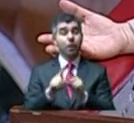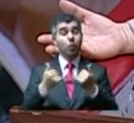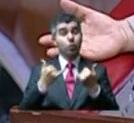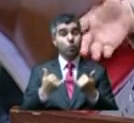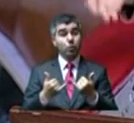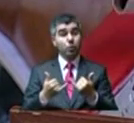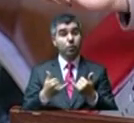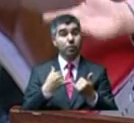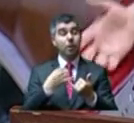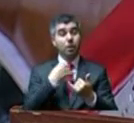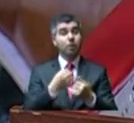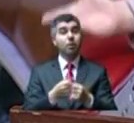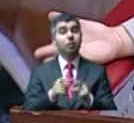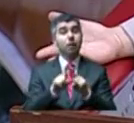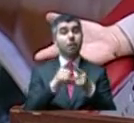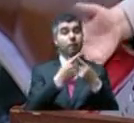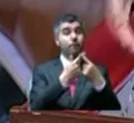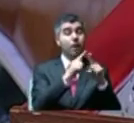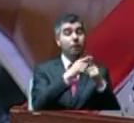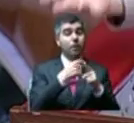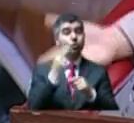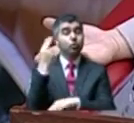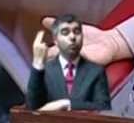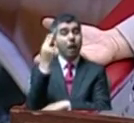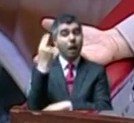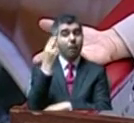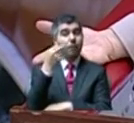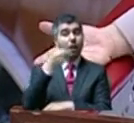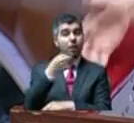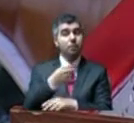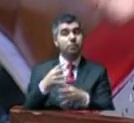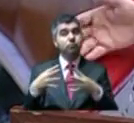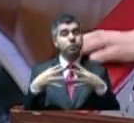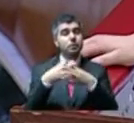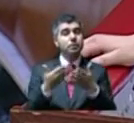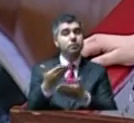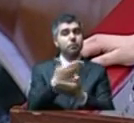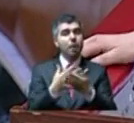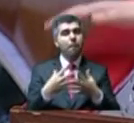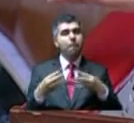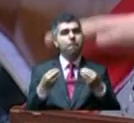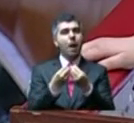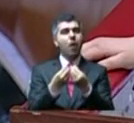غير الجامعات العموميه ولكن كاينه جامعات عامه كاين كذلك جامعات في اطار الشراكه وكلها في حاجه